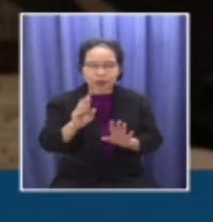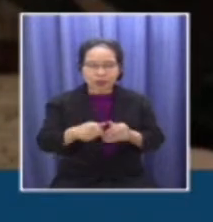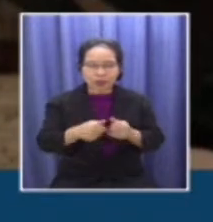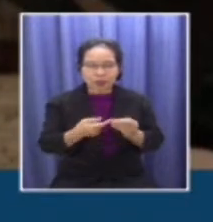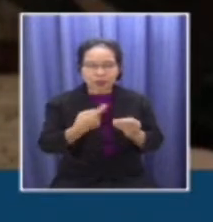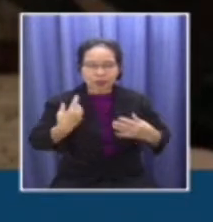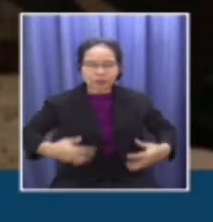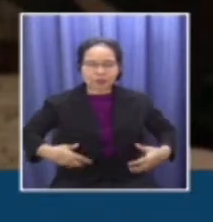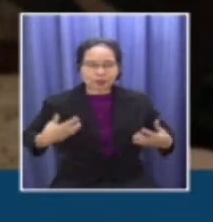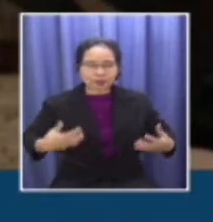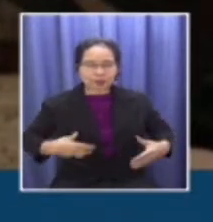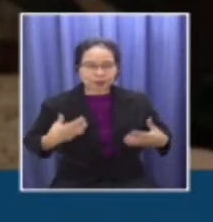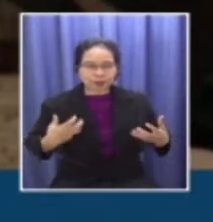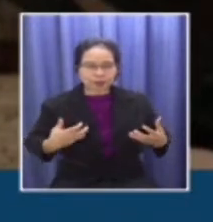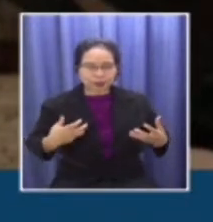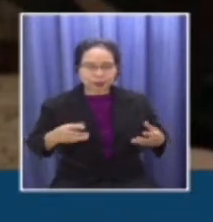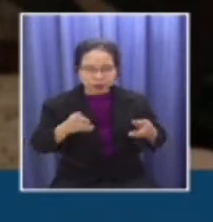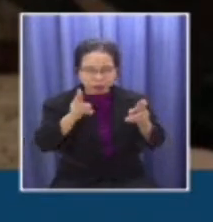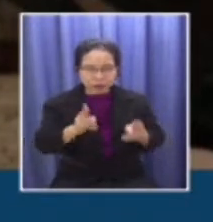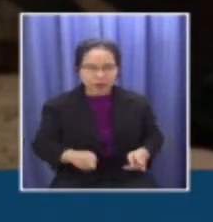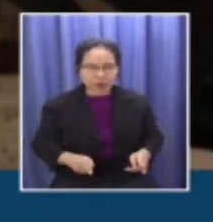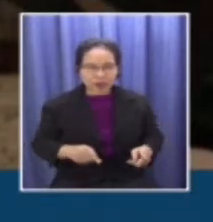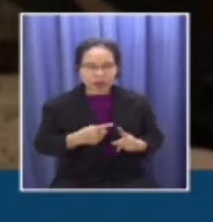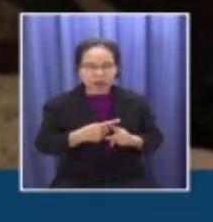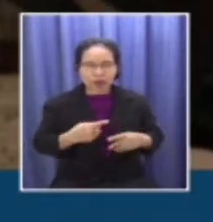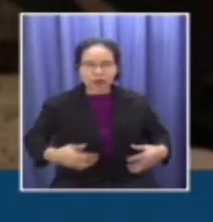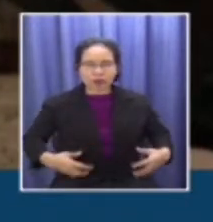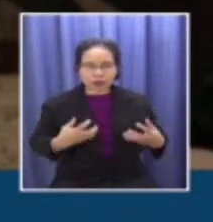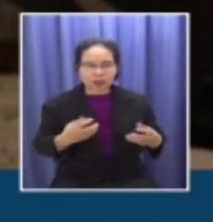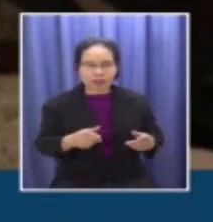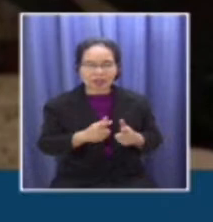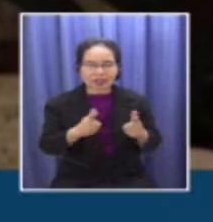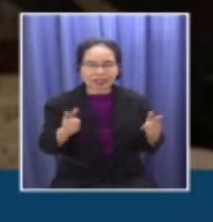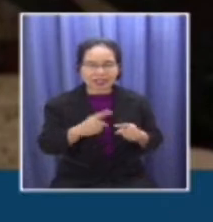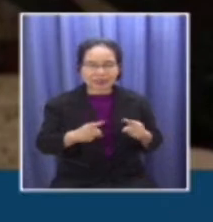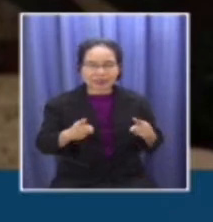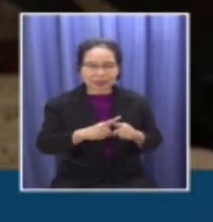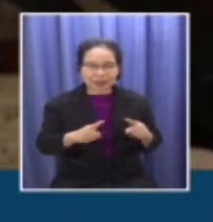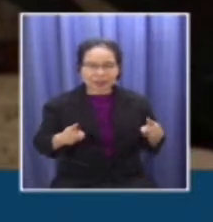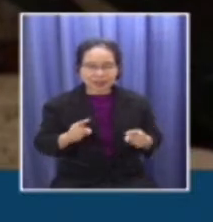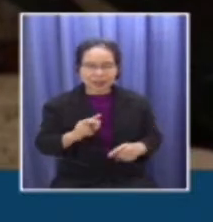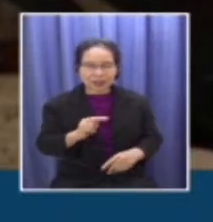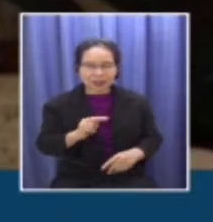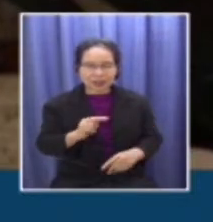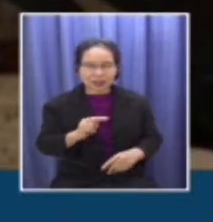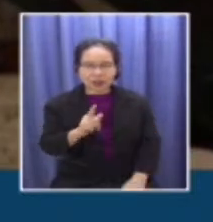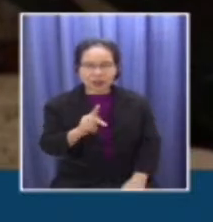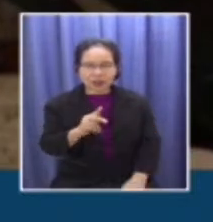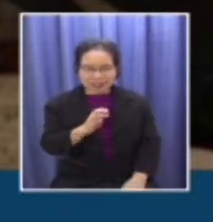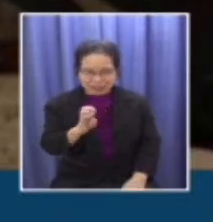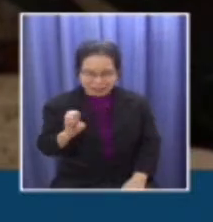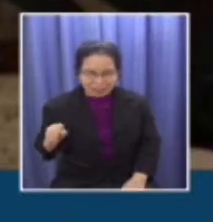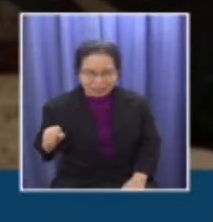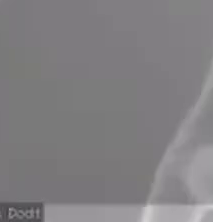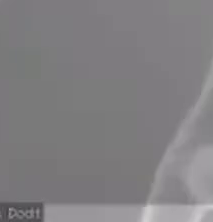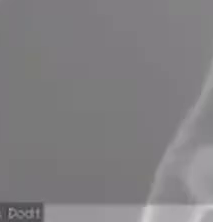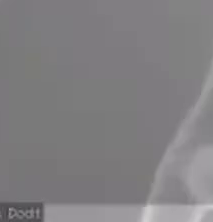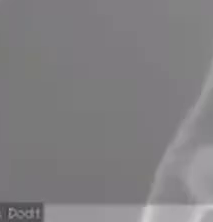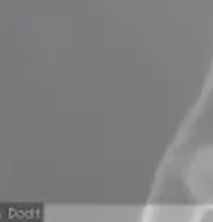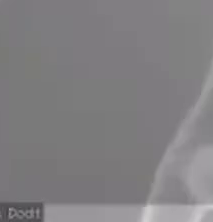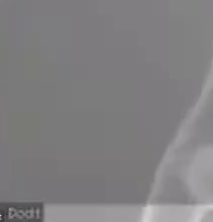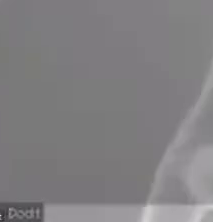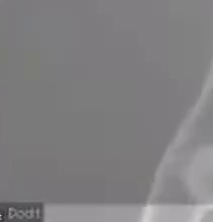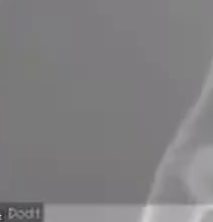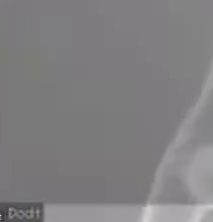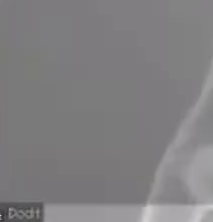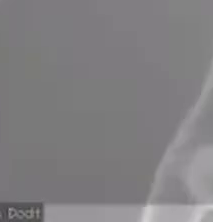yung unggoy yung tao sa unggoy napakalaki po ng difference yung nucleotides na pinakita po ninyo sa two chromosomes